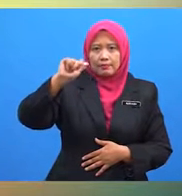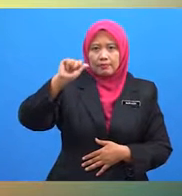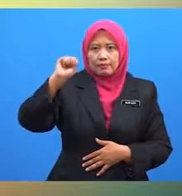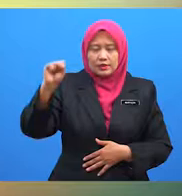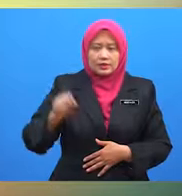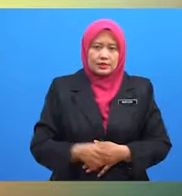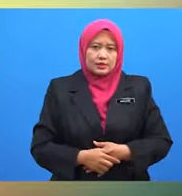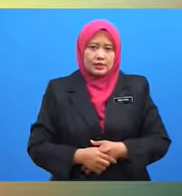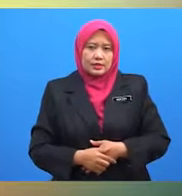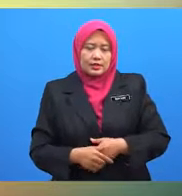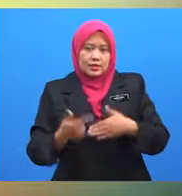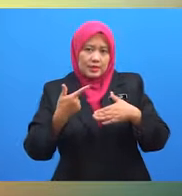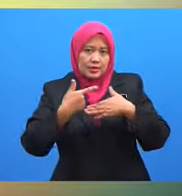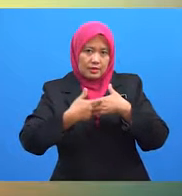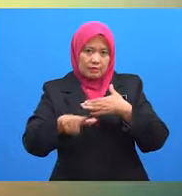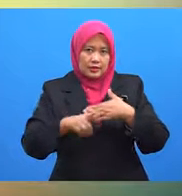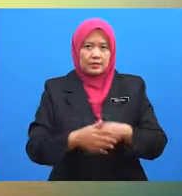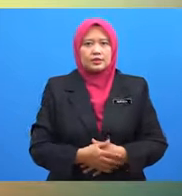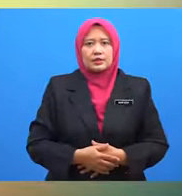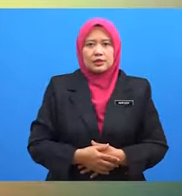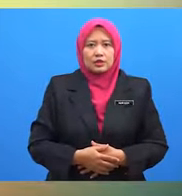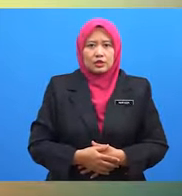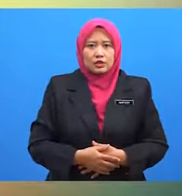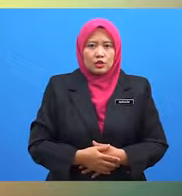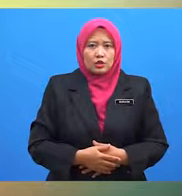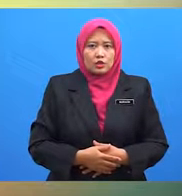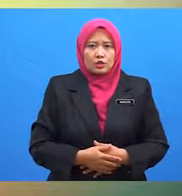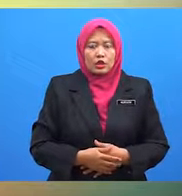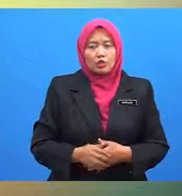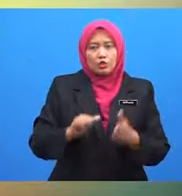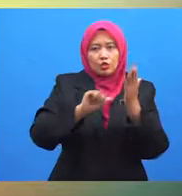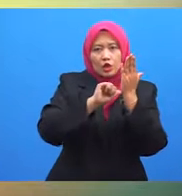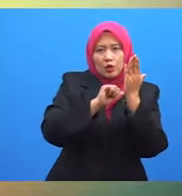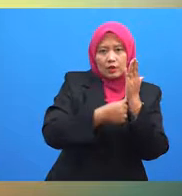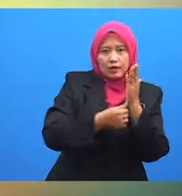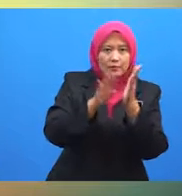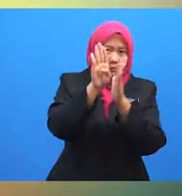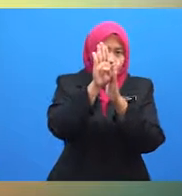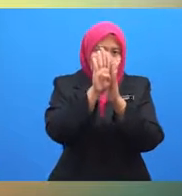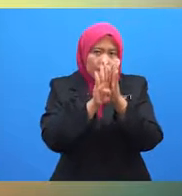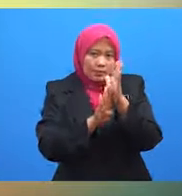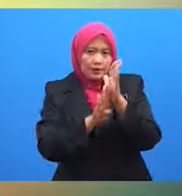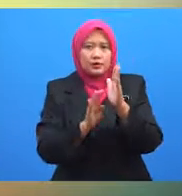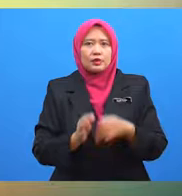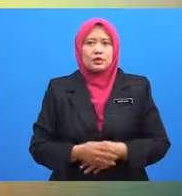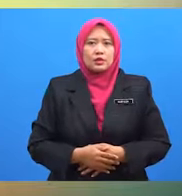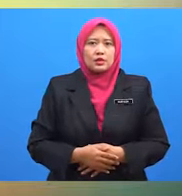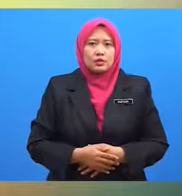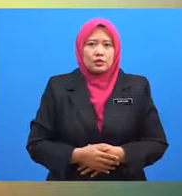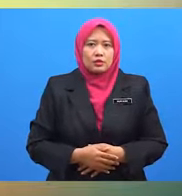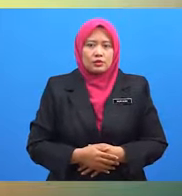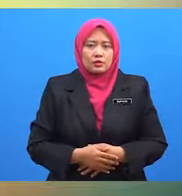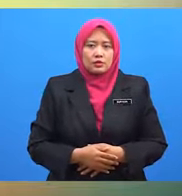mar lapas, berlepas. Dan marwat, berbuat. Awalan